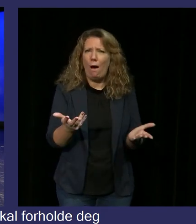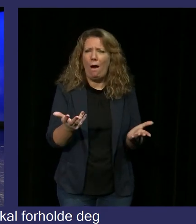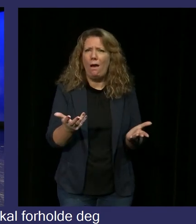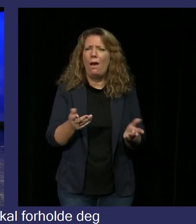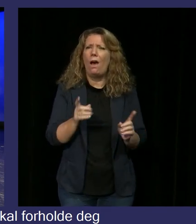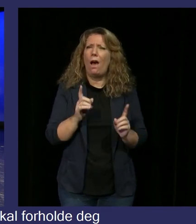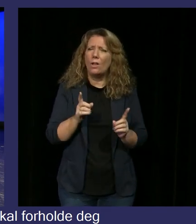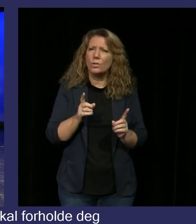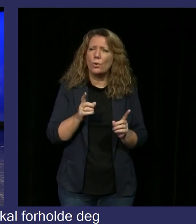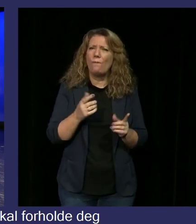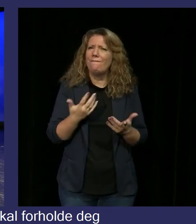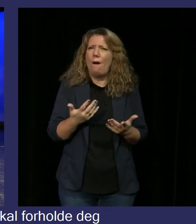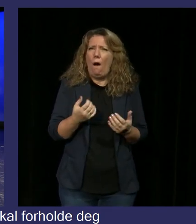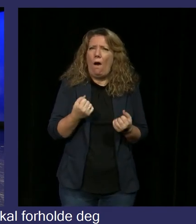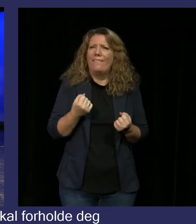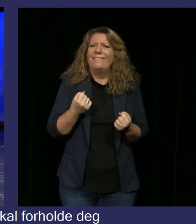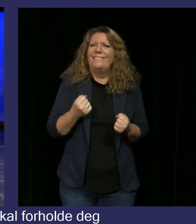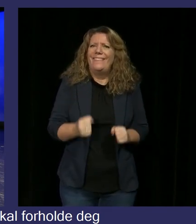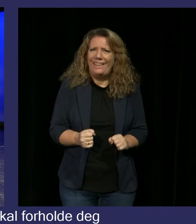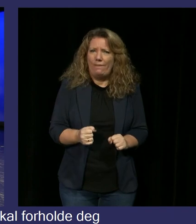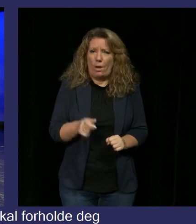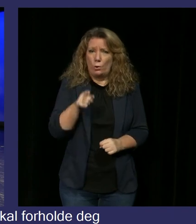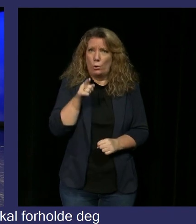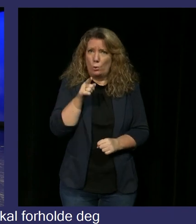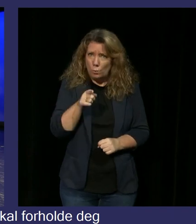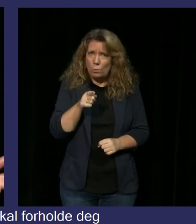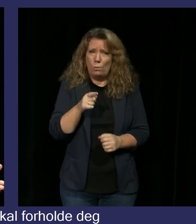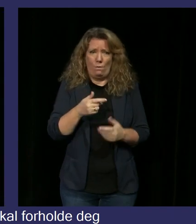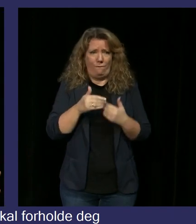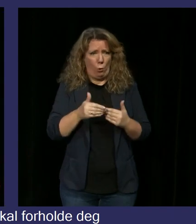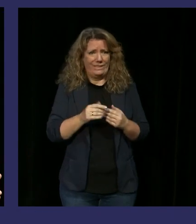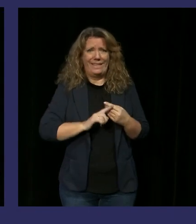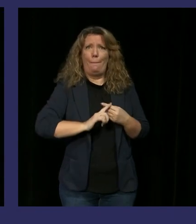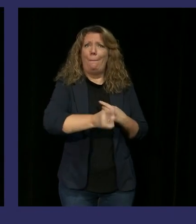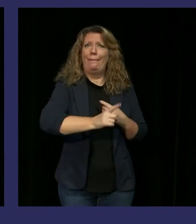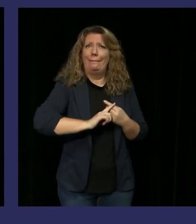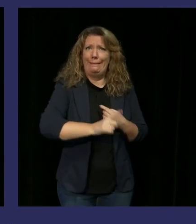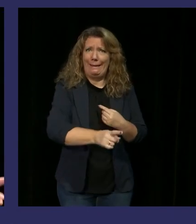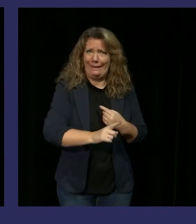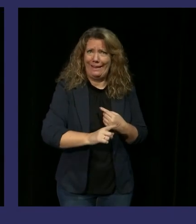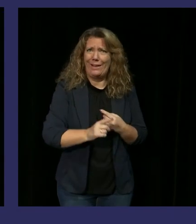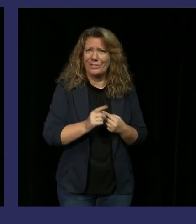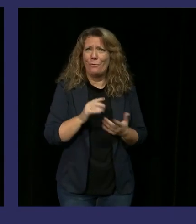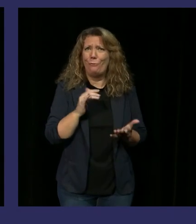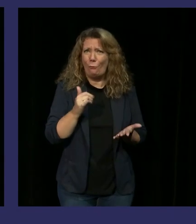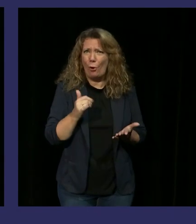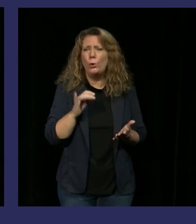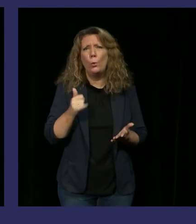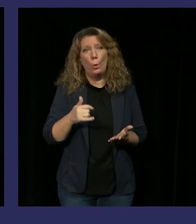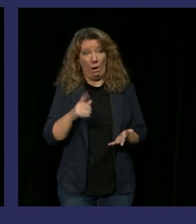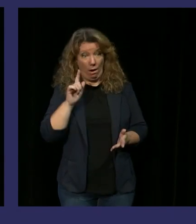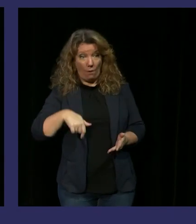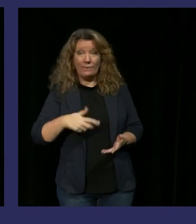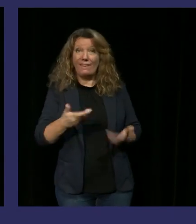skal forholde deg til pendling? Og det jo, kan jeg få fradrag? Kan jeg betale mindre skatt?